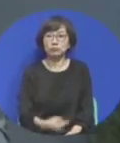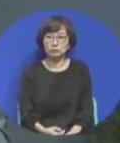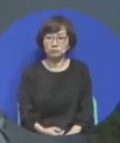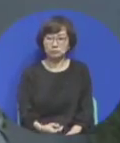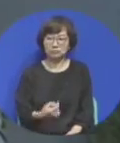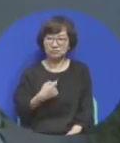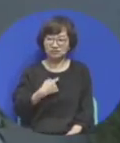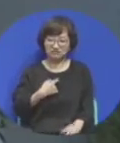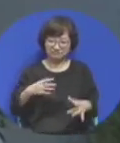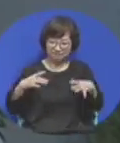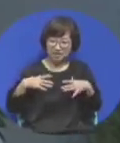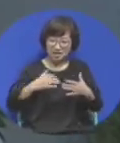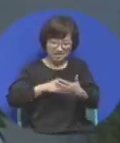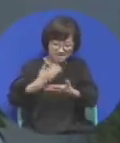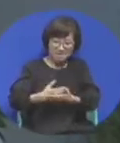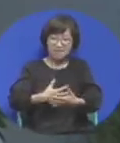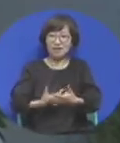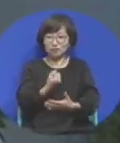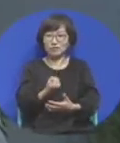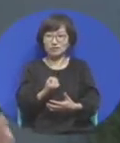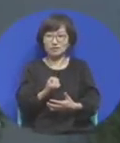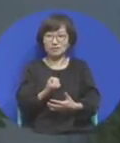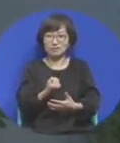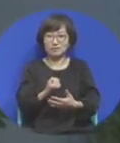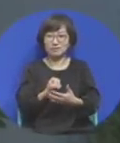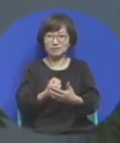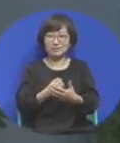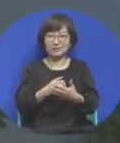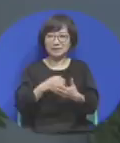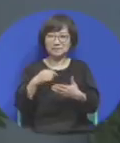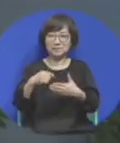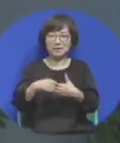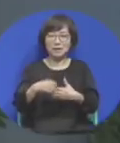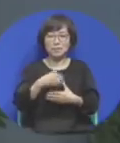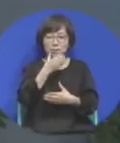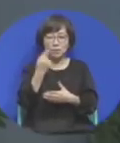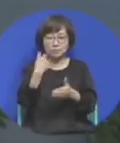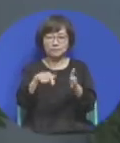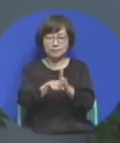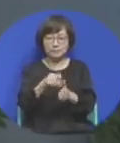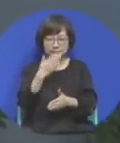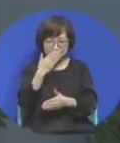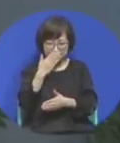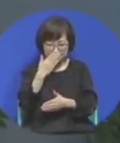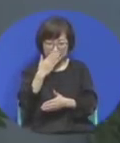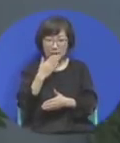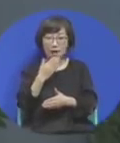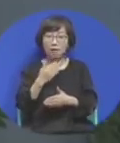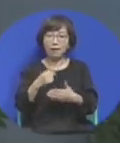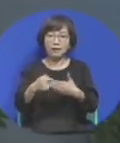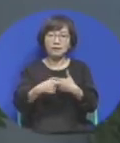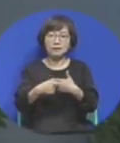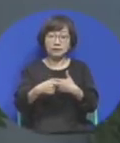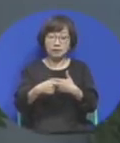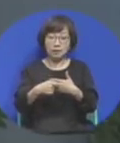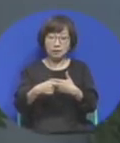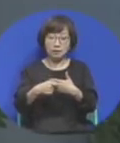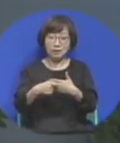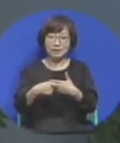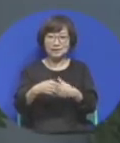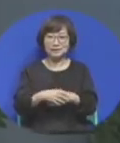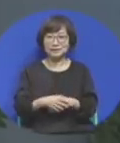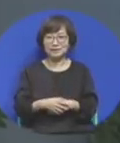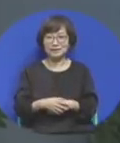to merit this salvation, but there is work that I've done for God. 그게 다 복음 때문에 와요. But all that has happened because of the gospel. 그 중에서